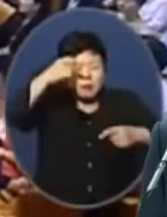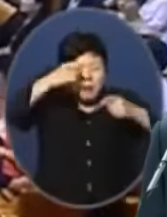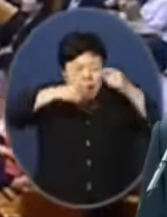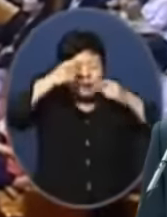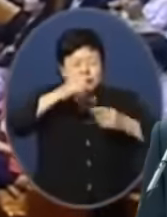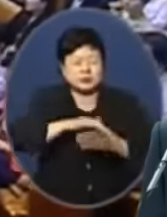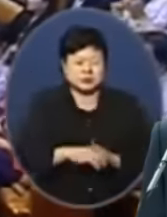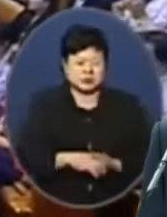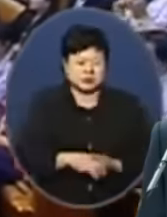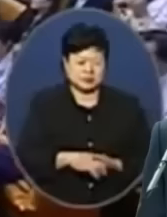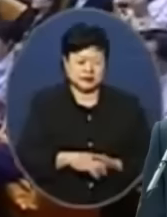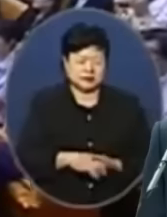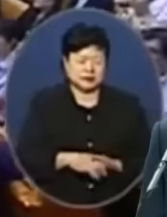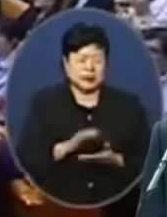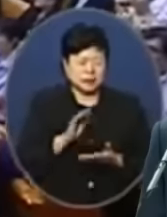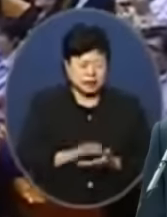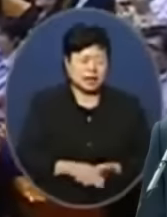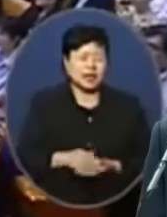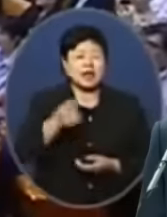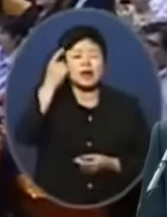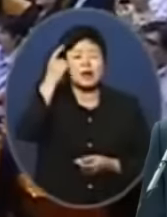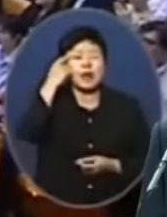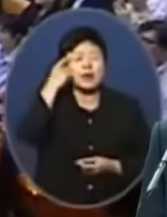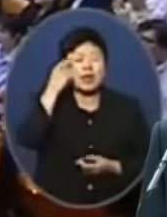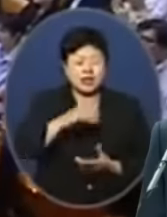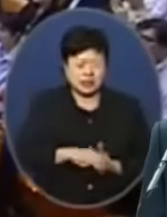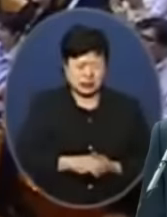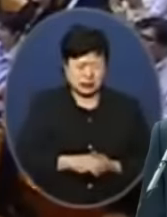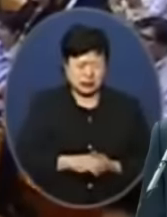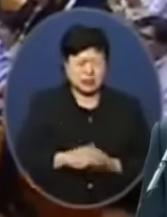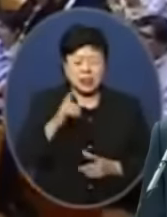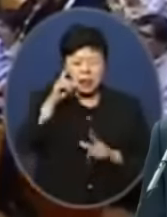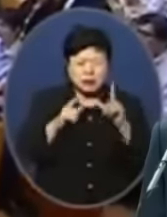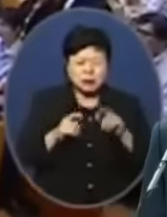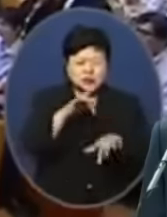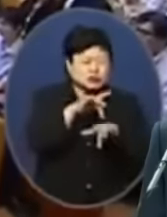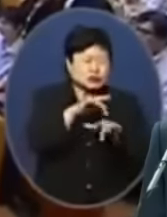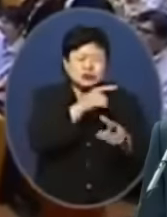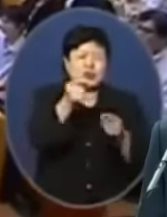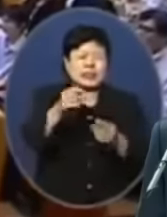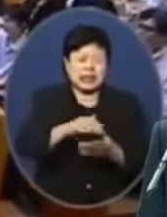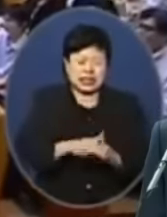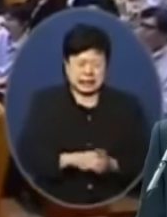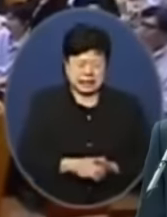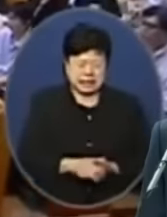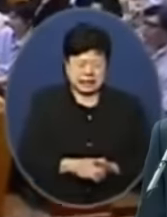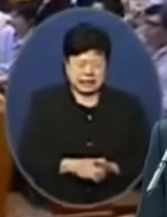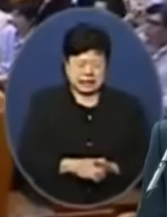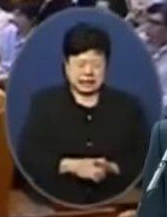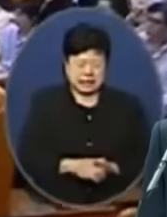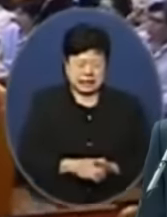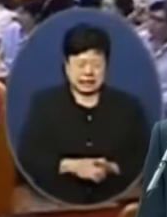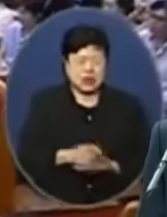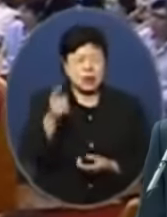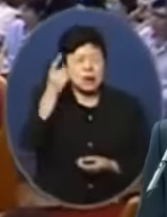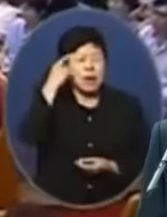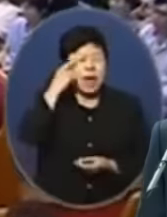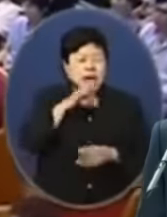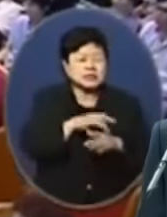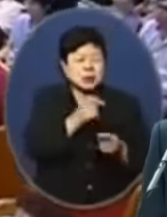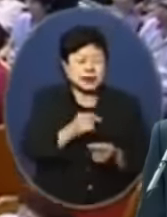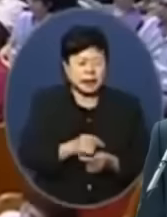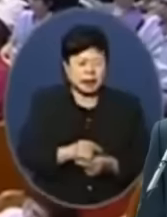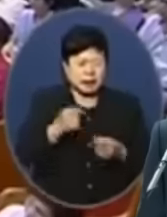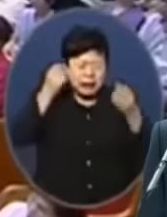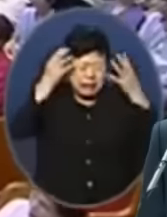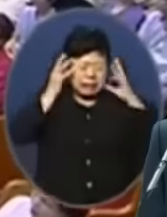이렇게 말했습니다. 야 이놈아 네 모습이 꼭 귀신 같다. 이게 뭐 이래.